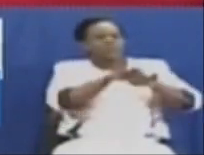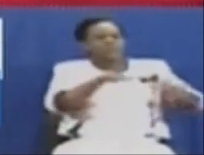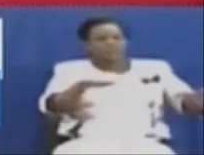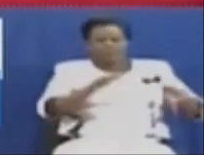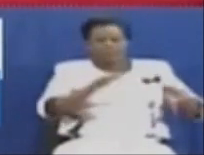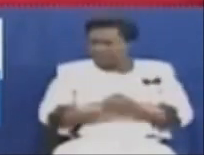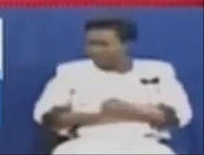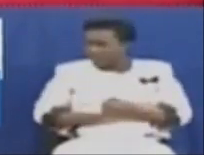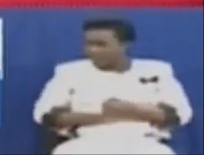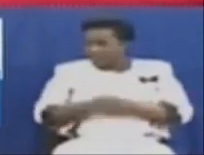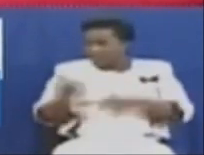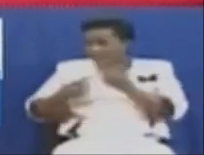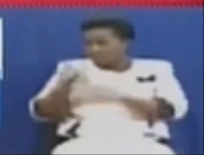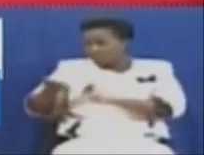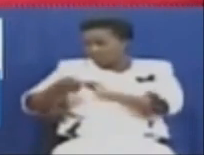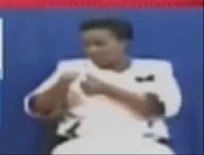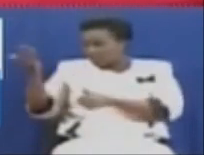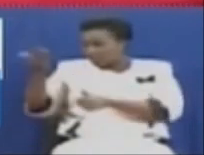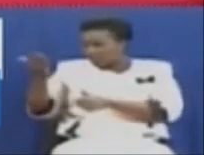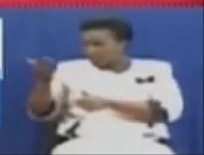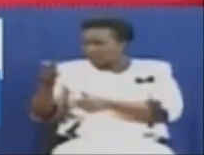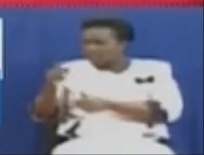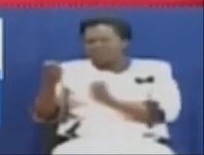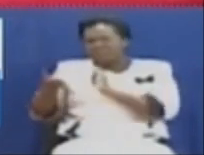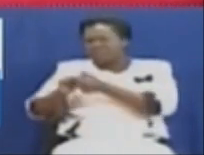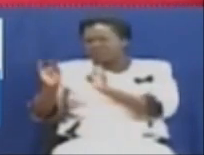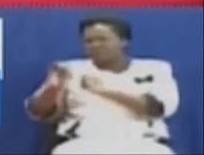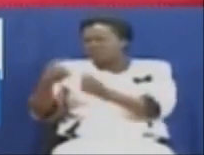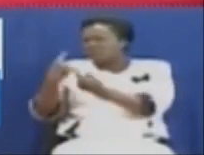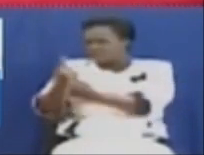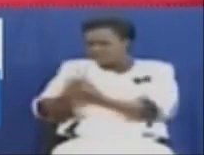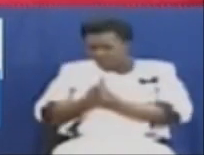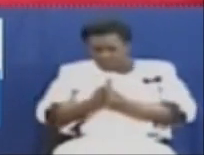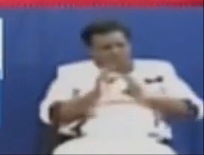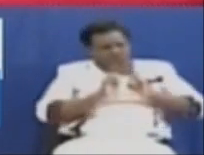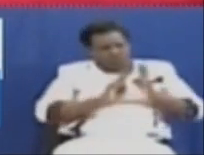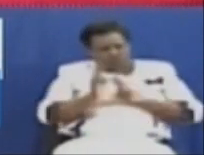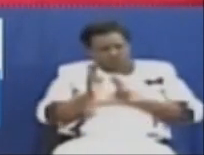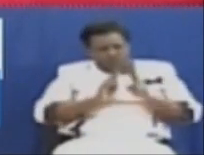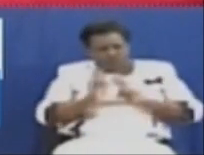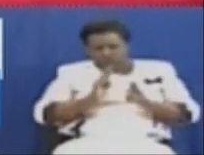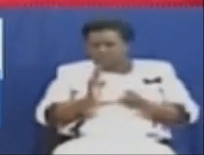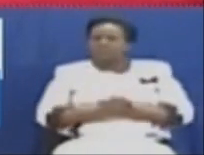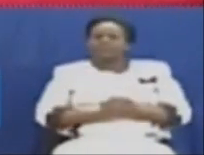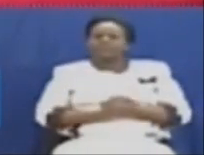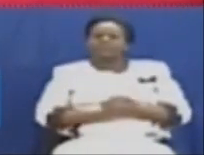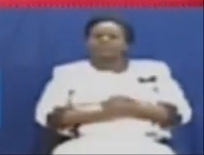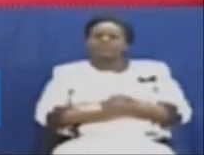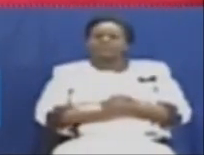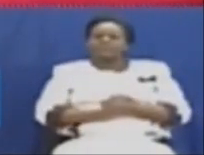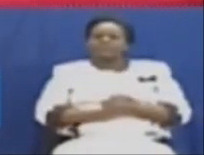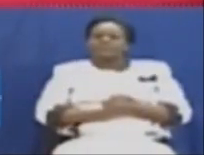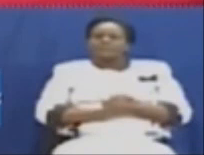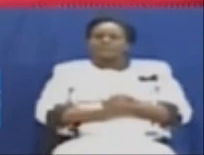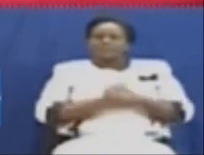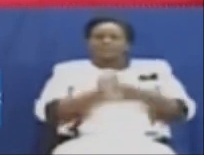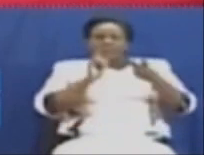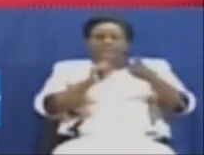Pale ambapo kuna shida ya namna hiyo, tuendelee kuwasiliana, Mheshimiwa kiongozi wa kambi za upinzani. Lakini la